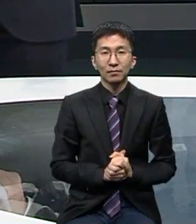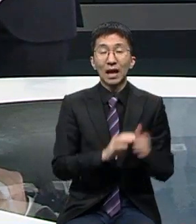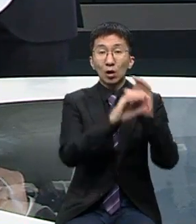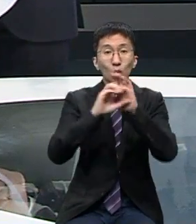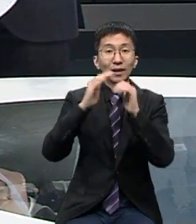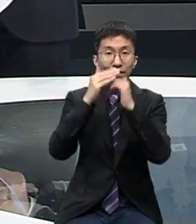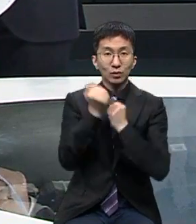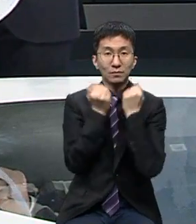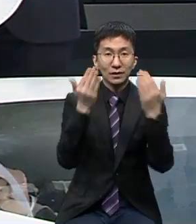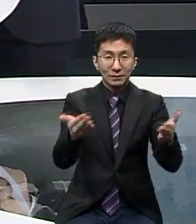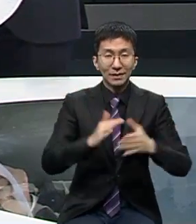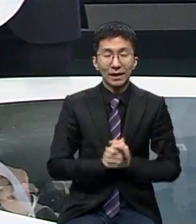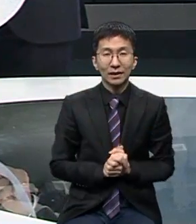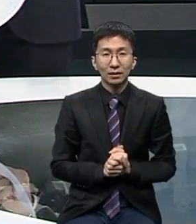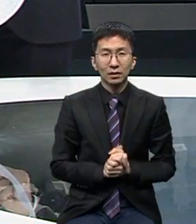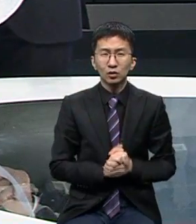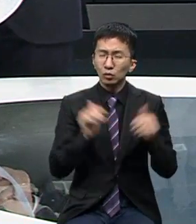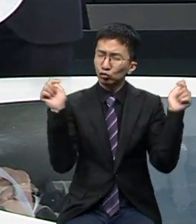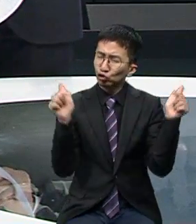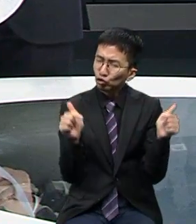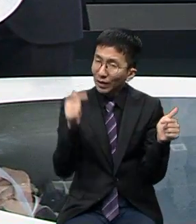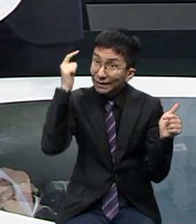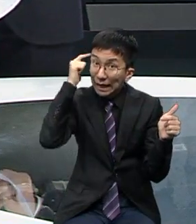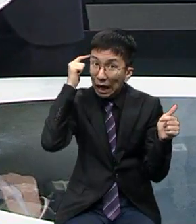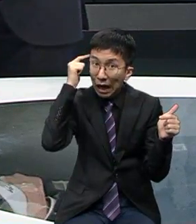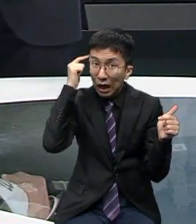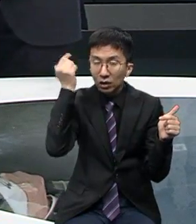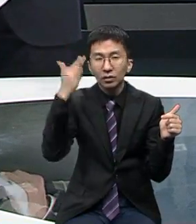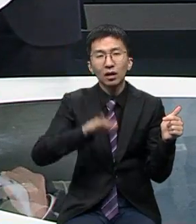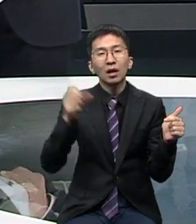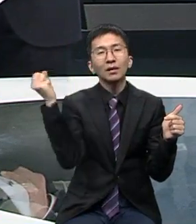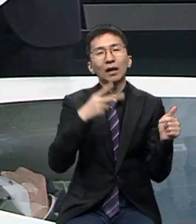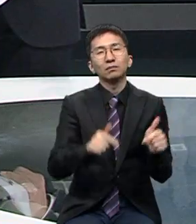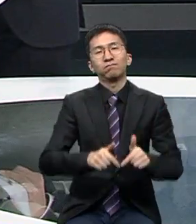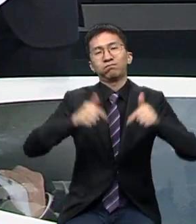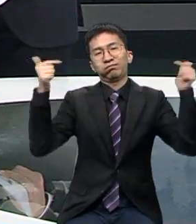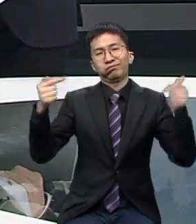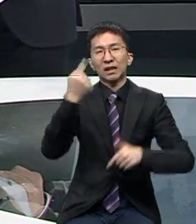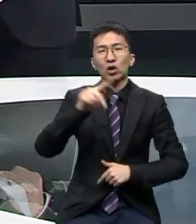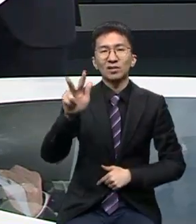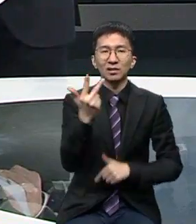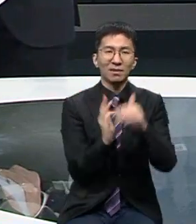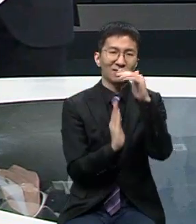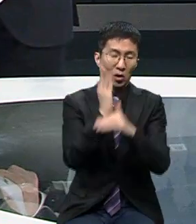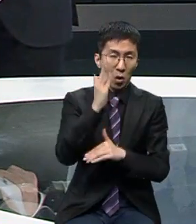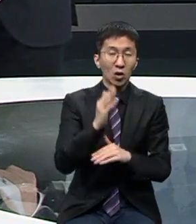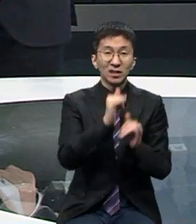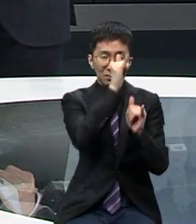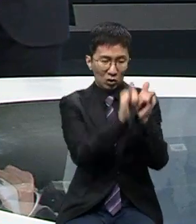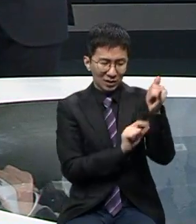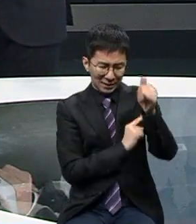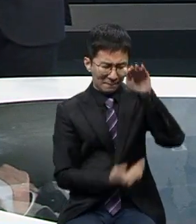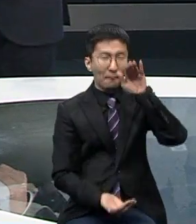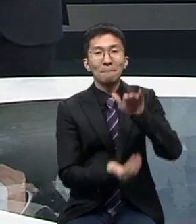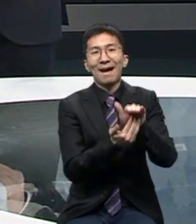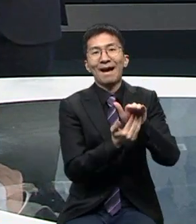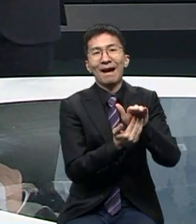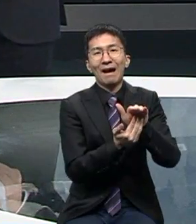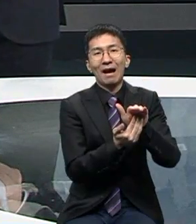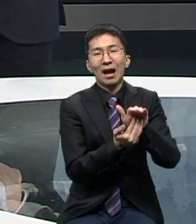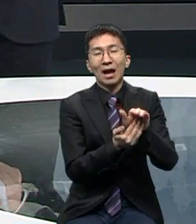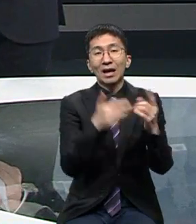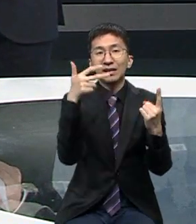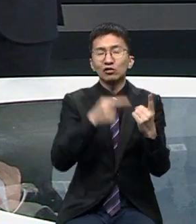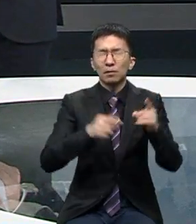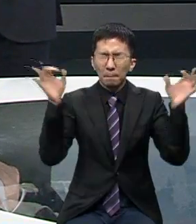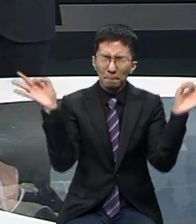다음은 코로나 소식입니다. 조금 줄어드나 싶던 환자 숫자가 1,700명을 넘어서면서 최다 확진자 기록이